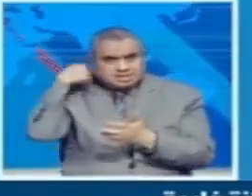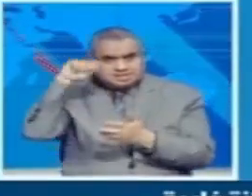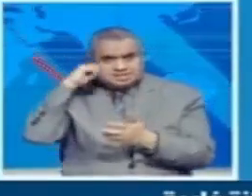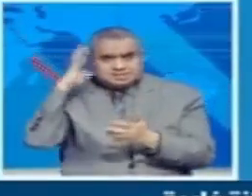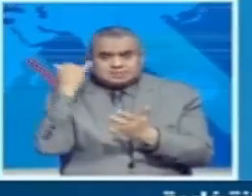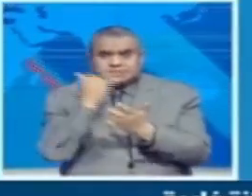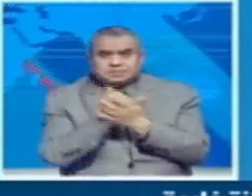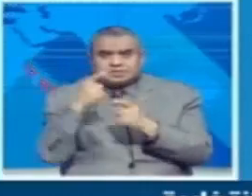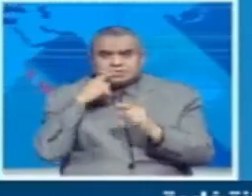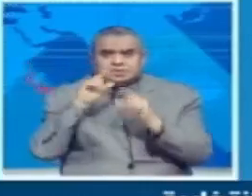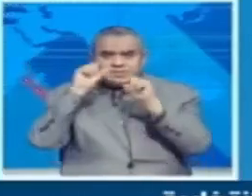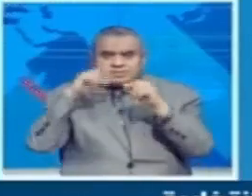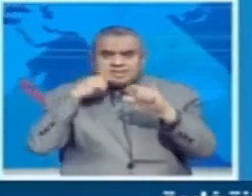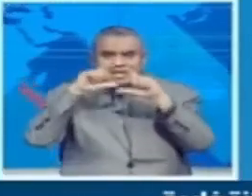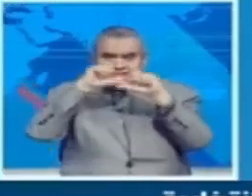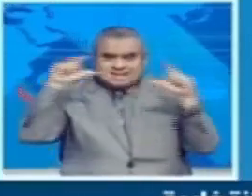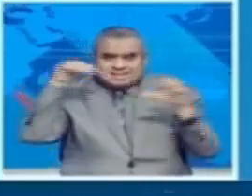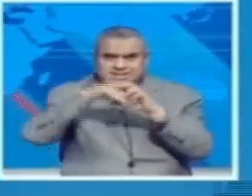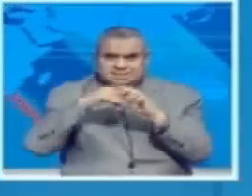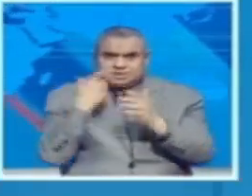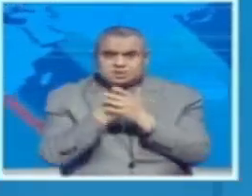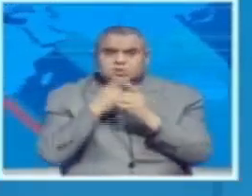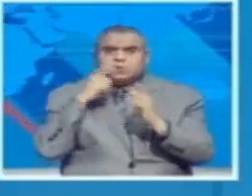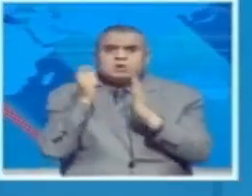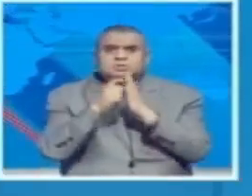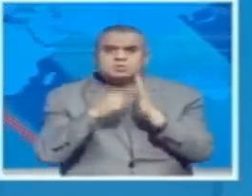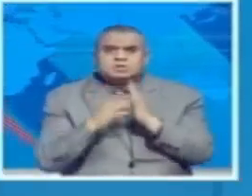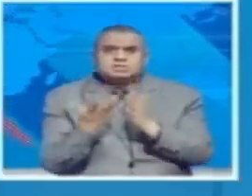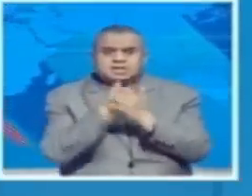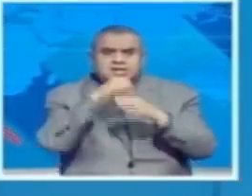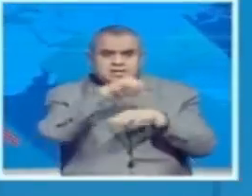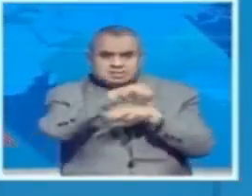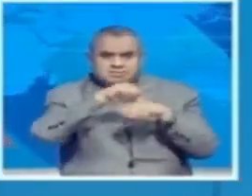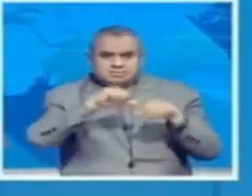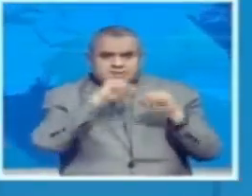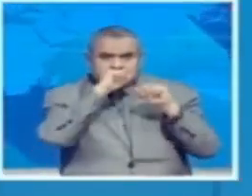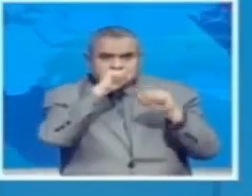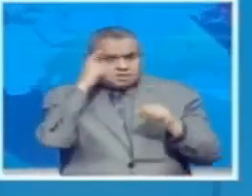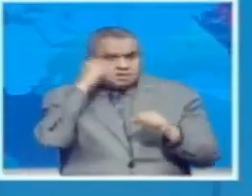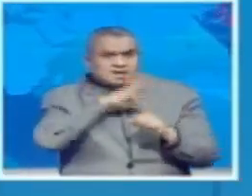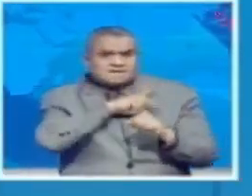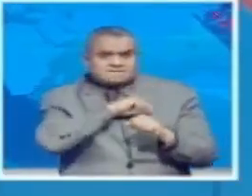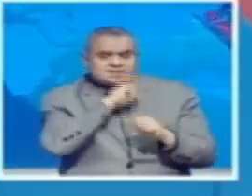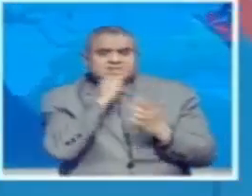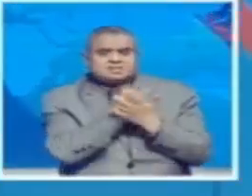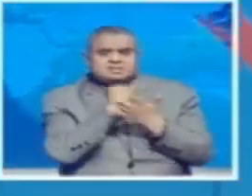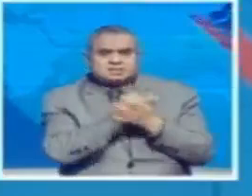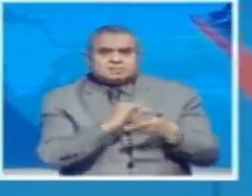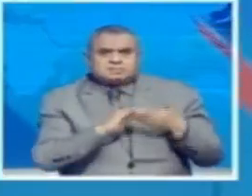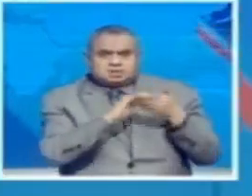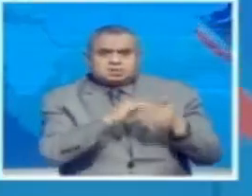السيسي بتخفيض أوجه الدعاية الانتخابية وتوجيهها لدعم الأشقاء في فلسطين.